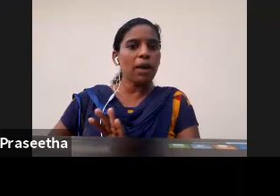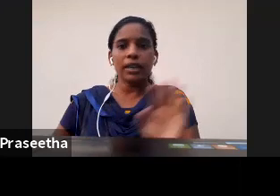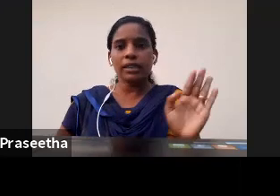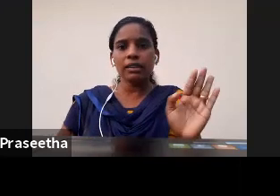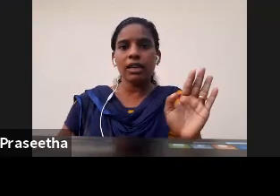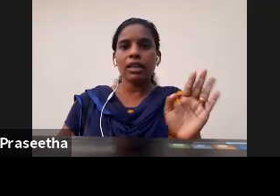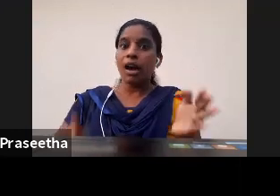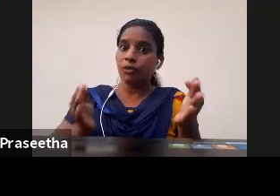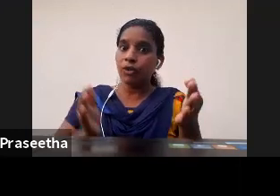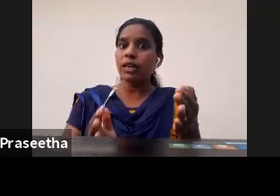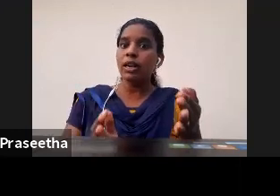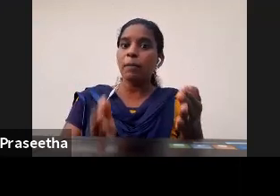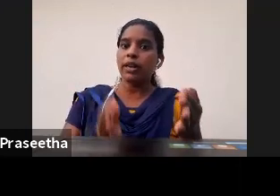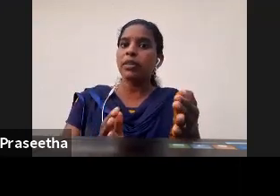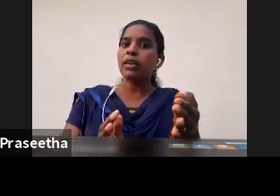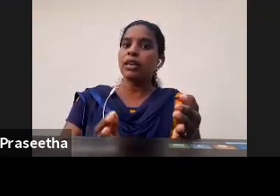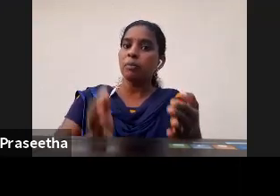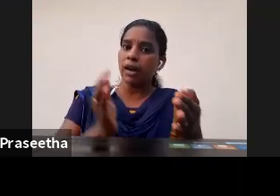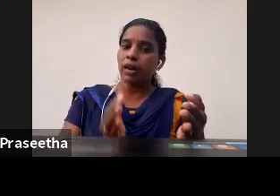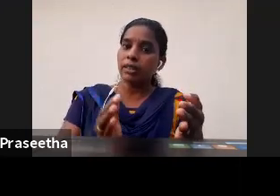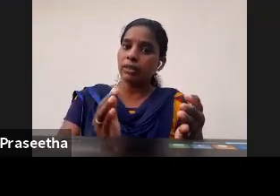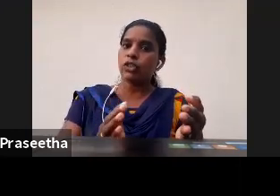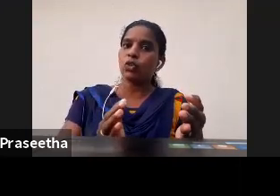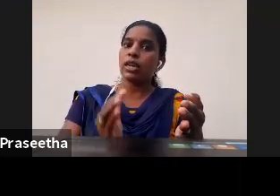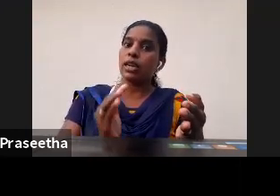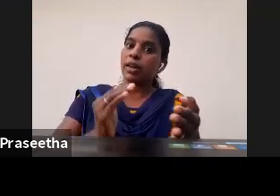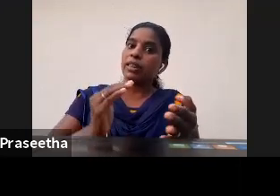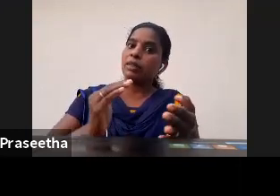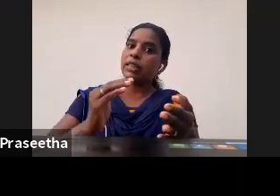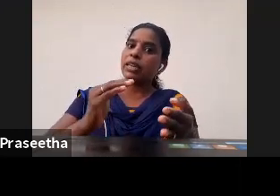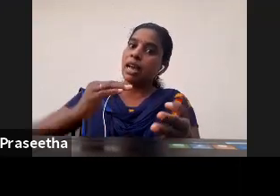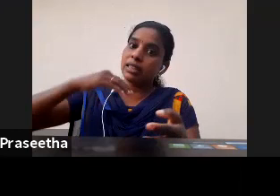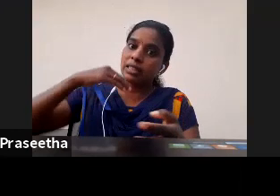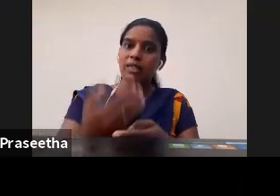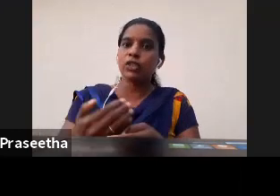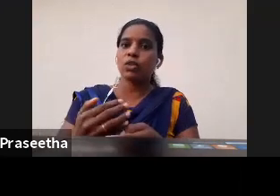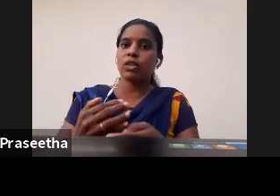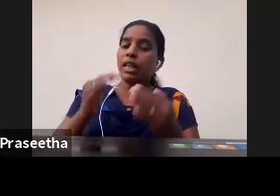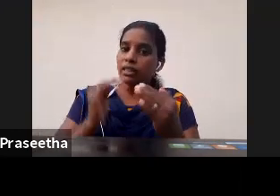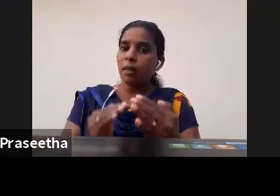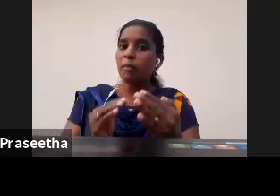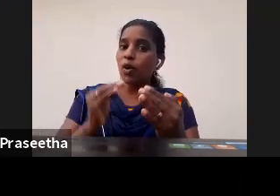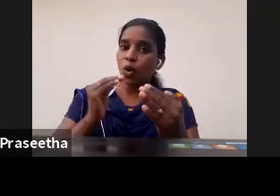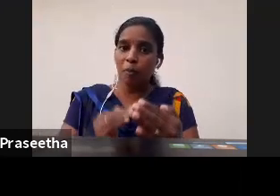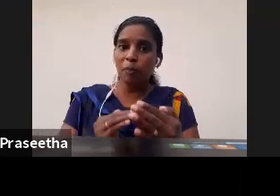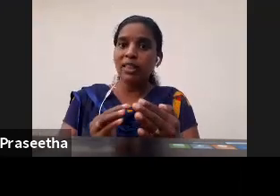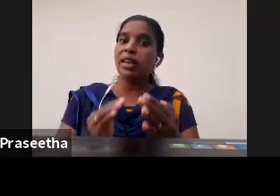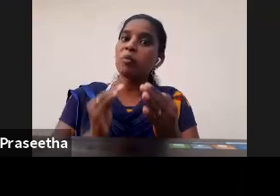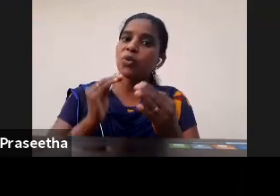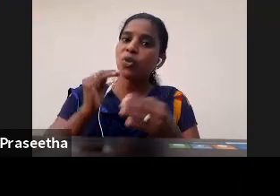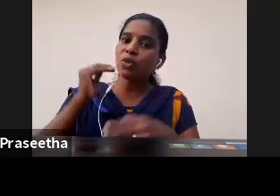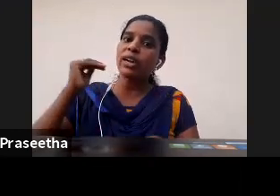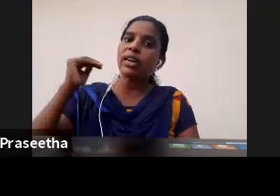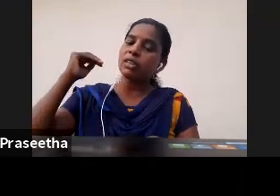നമ്മൾ മാറ്റി നിർത്തേണ്ടതല്ല, അവർക്കുള്ള പരിമിതികൾ മാറ്റി വെച്ചുകൊണ്ട്, അല്ലെങ്കിൽ പരിമിതികളെ അതിജീവിച്ചുകൊണ്ട് നമ്മളോടൊപ്പം